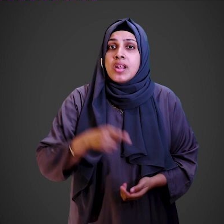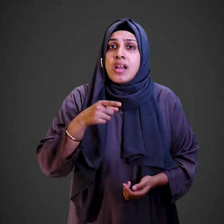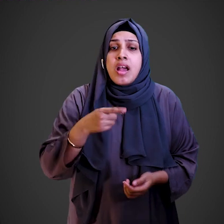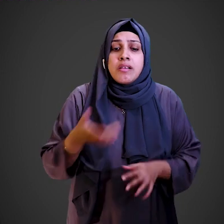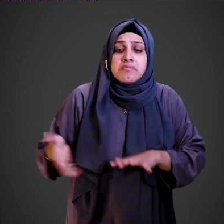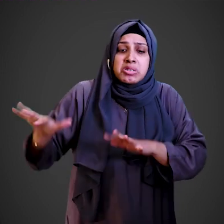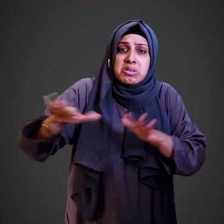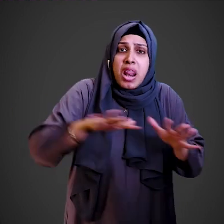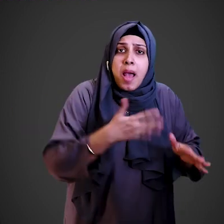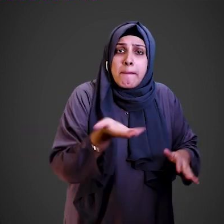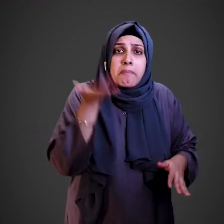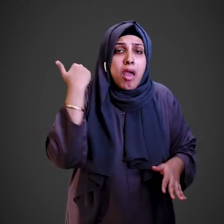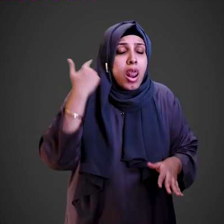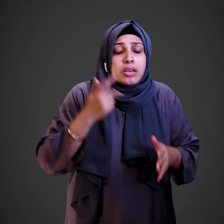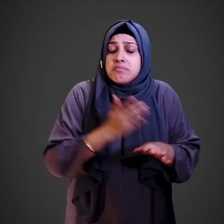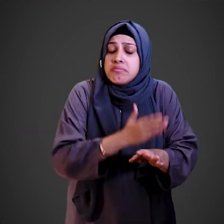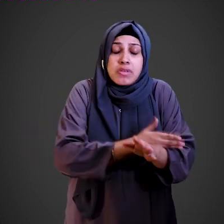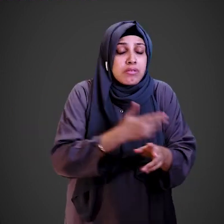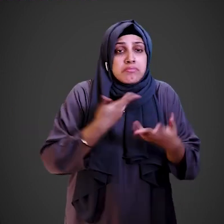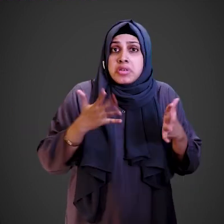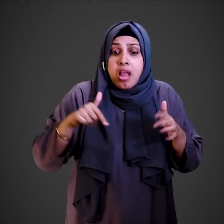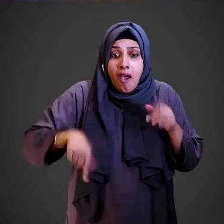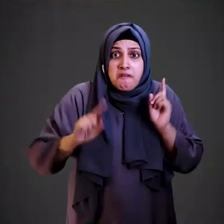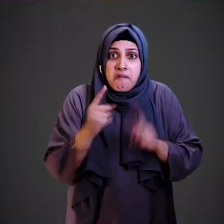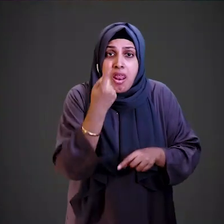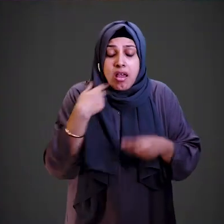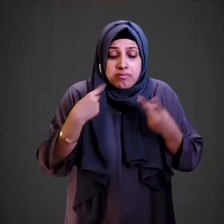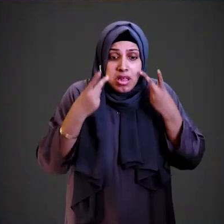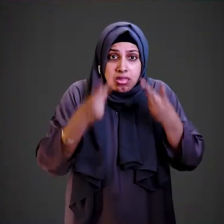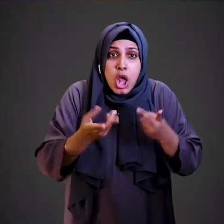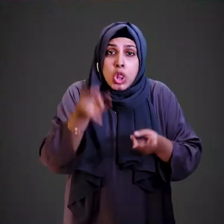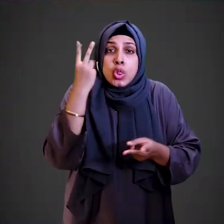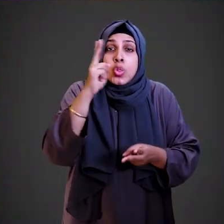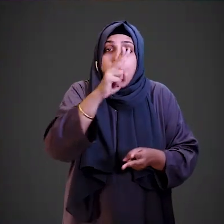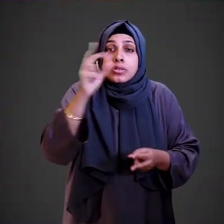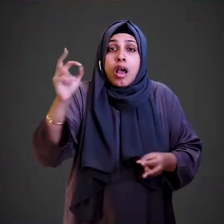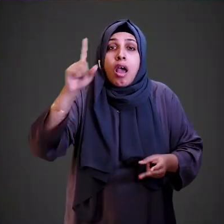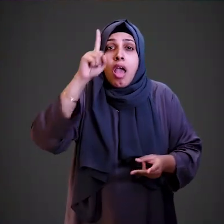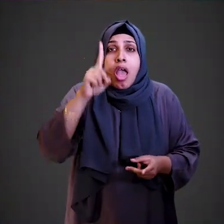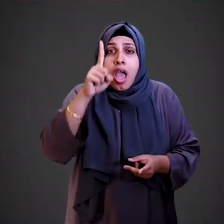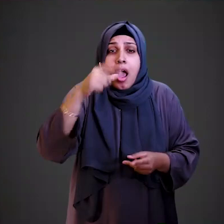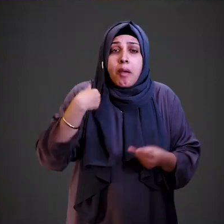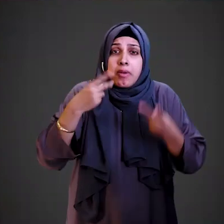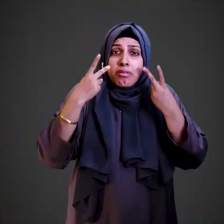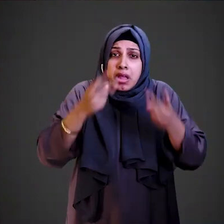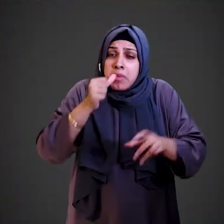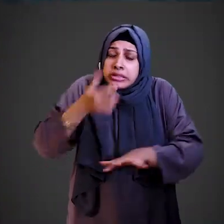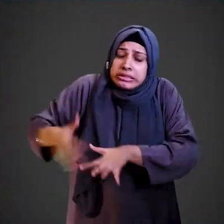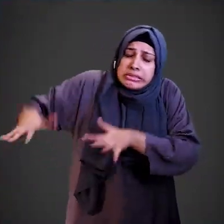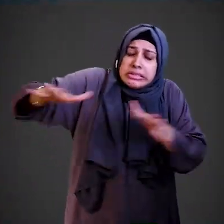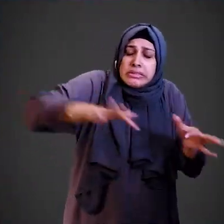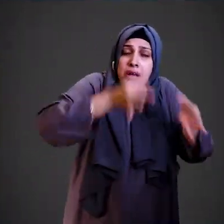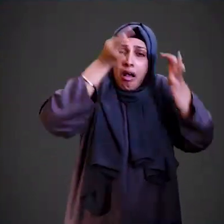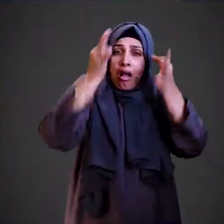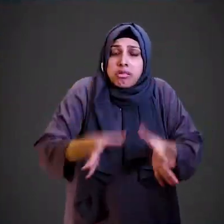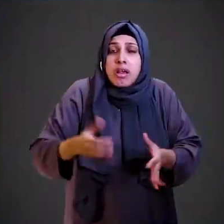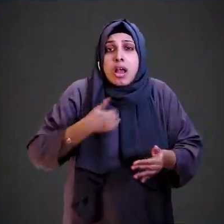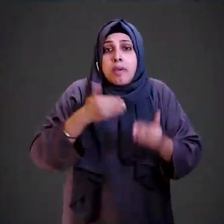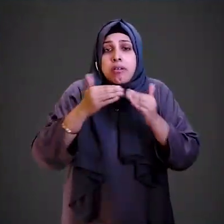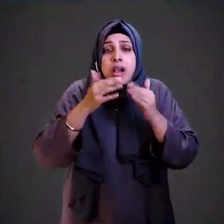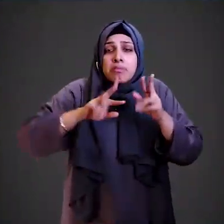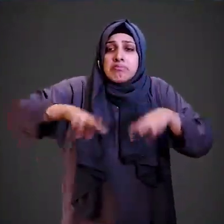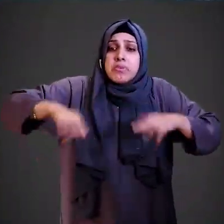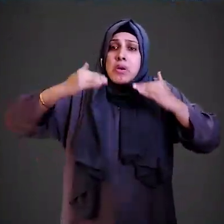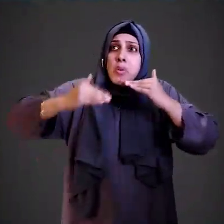इतना सैलाब पहले कभी भी नहीं आया था, हमने ज़िंदगी में वो फर्स्ट टाइम देखा था। 2001 का सैलाब ऐसा था कि 3-3 मंजिलें हमारी डूब गई थी और हम सिर्फ साथ वाले